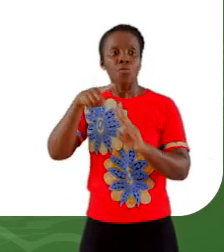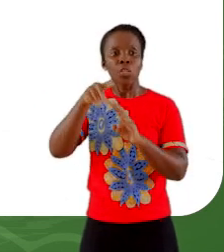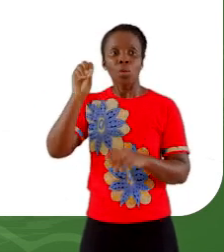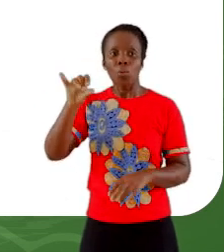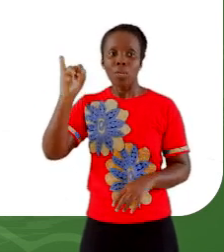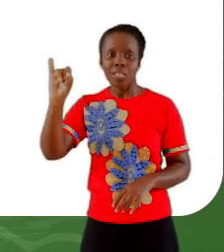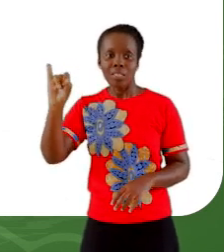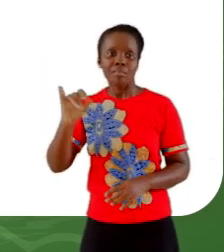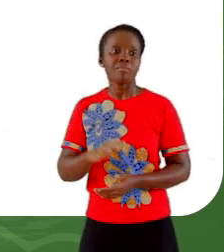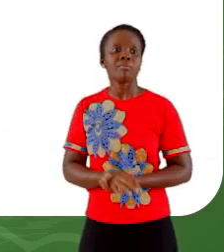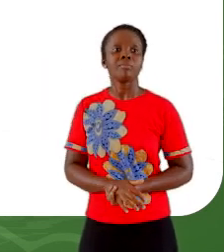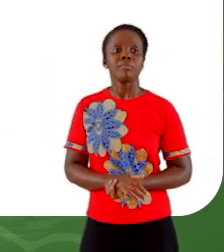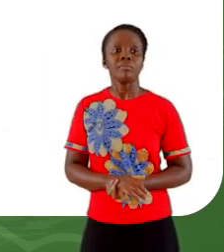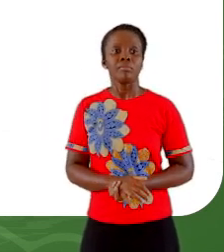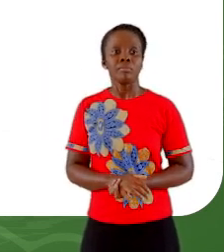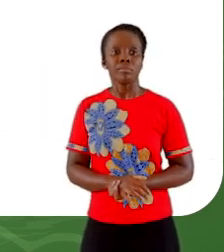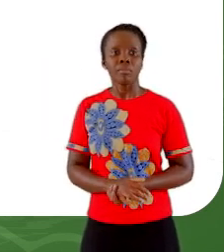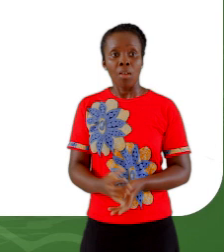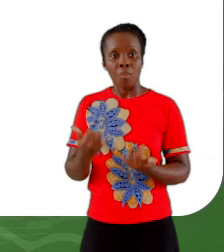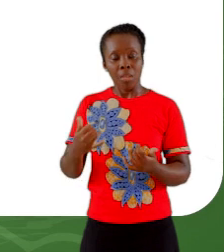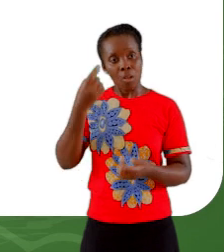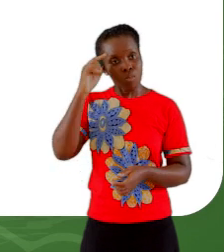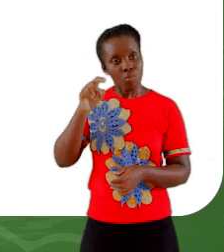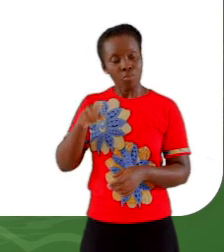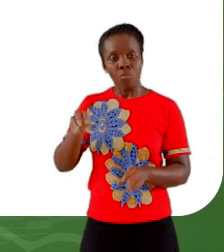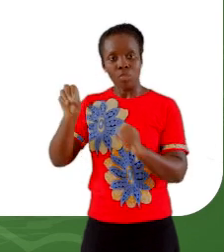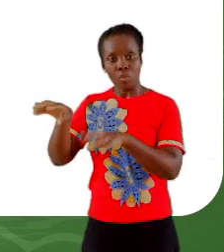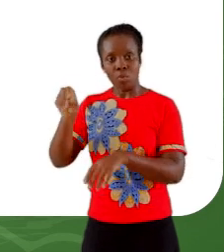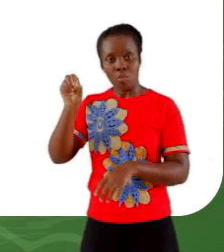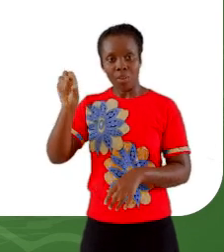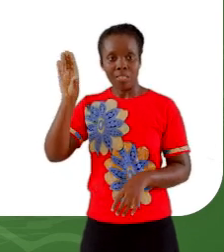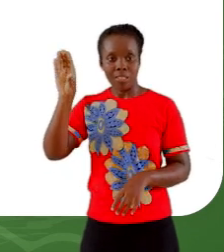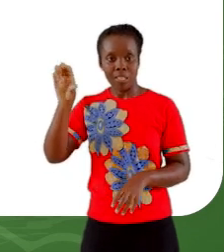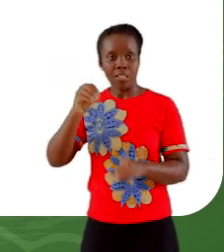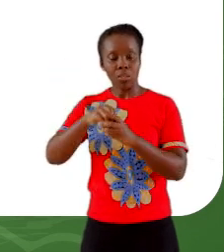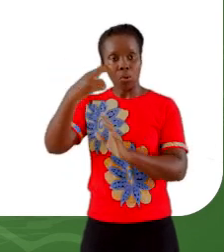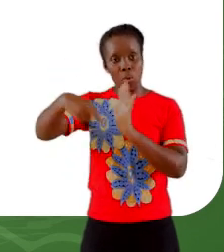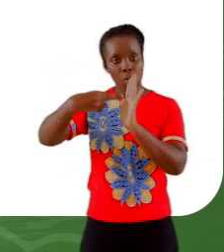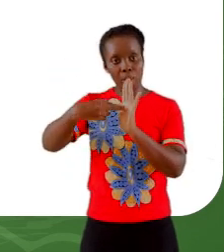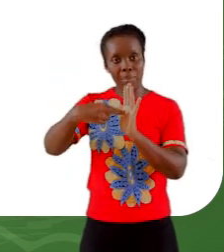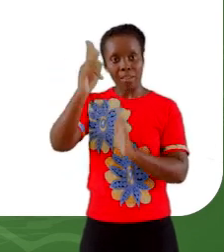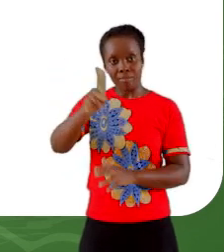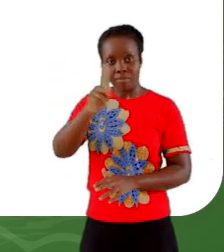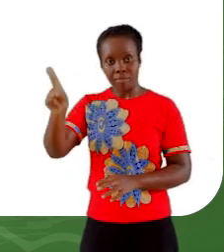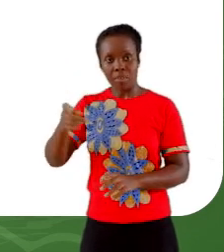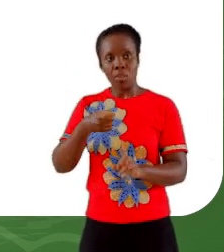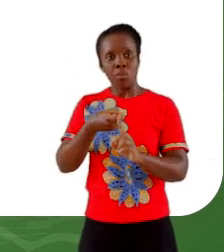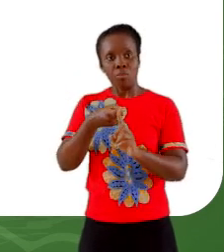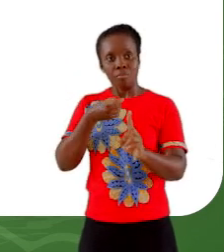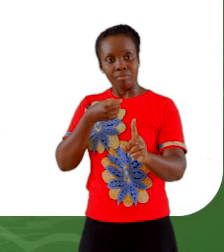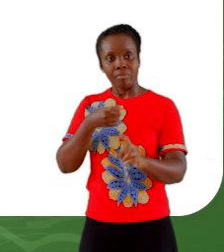OI. Donc, pour marquer le point C dans le repère, je pars du point